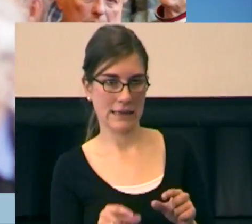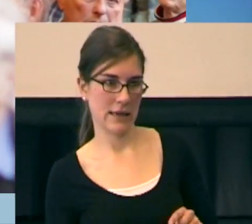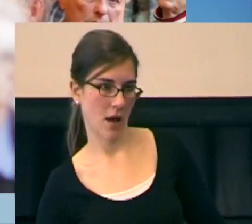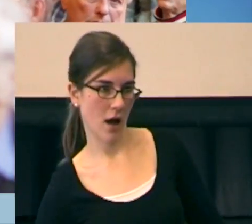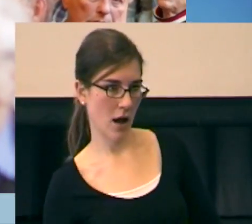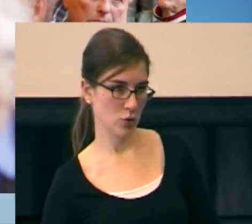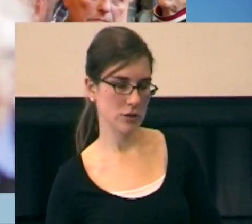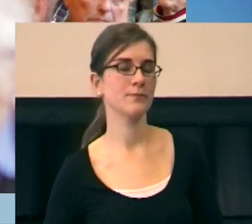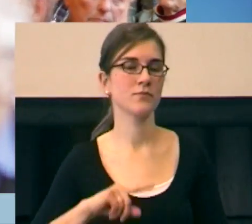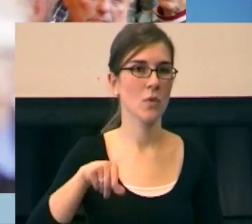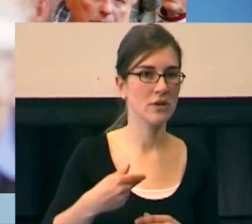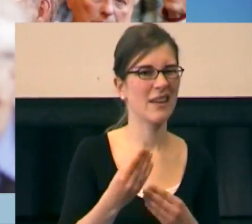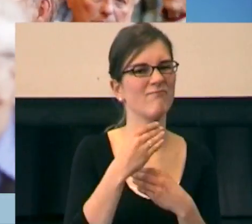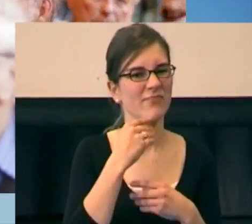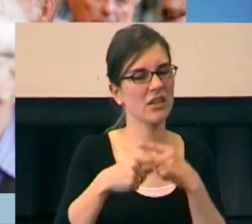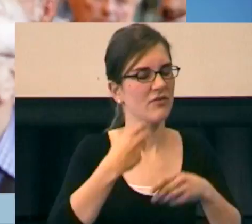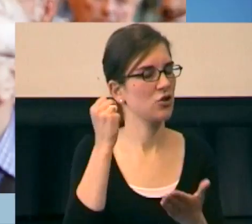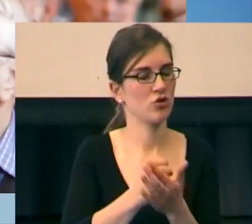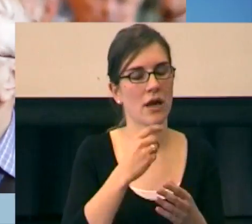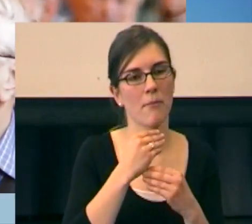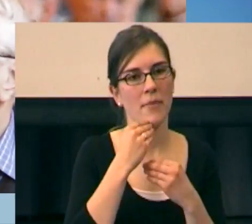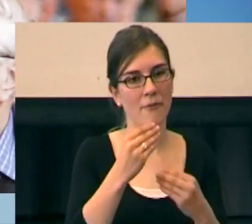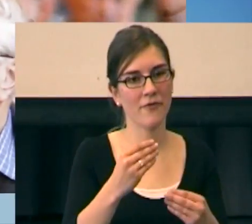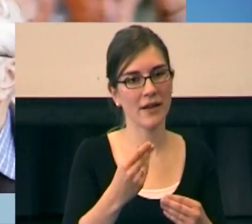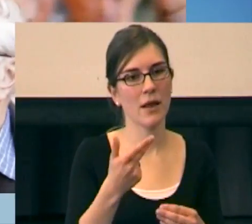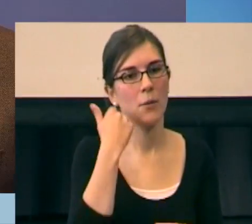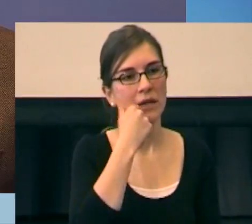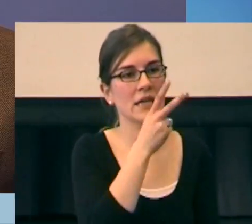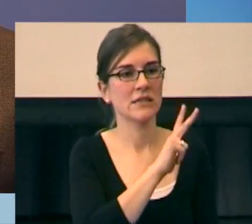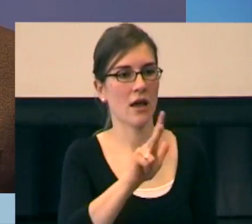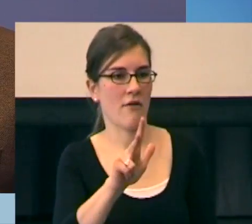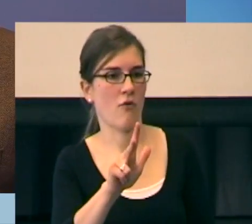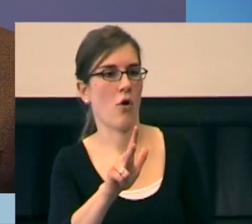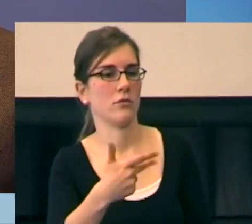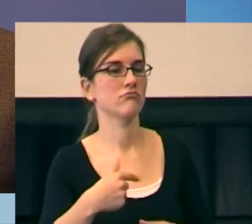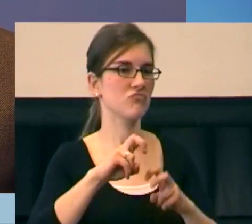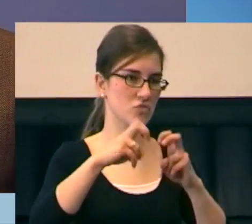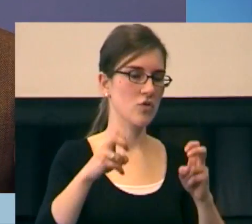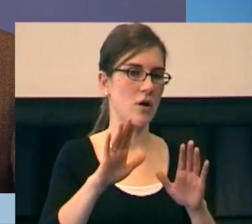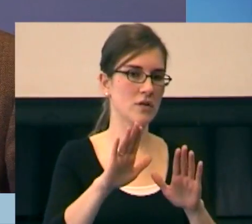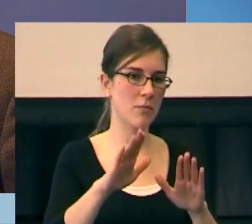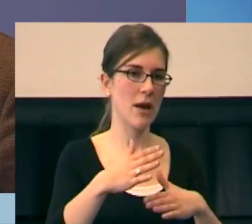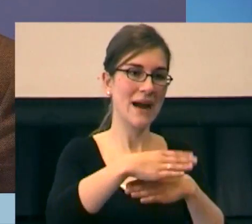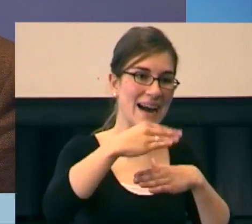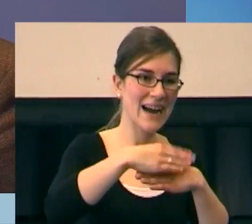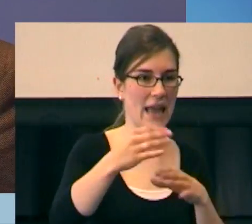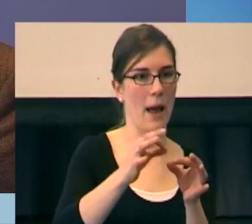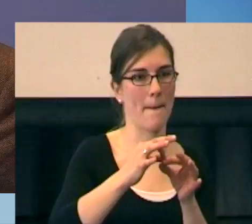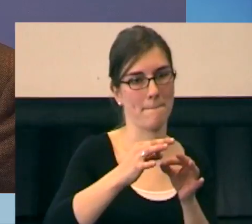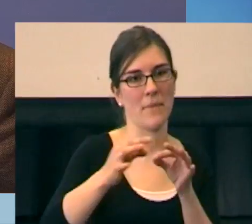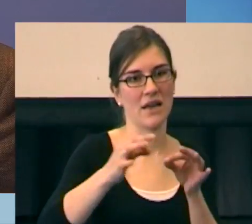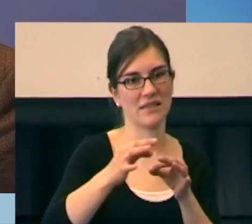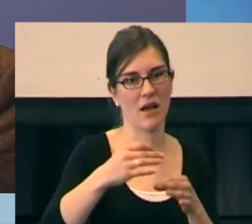Patienten im Anschluss an die Operation eine etwa dreiwöchige Reha-Maßnahme, um den Schließmuskel, der